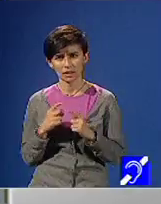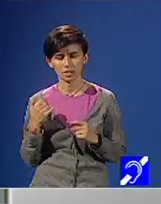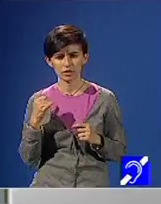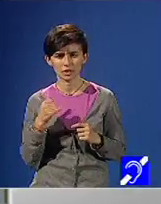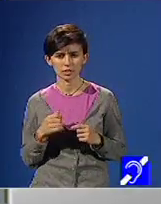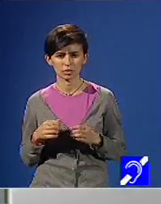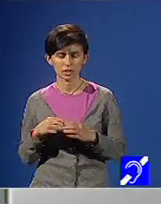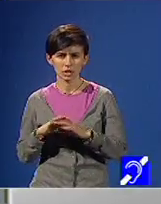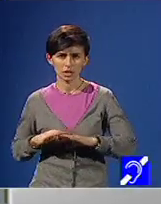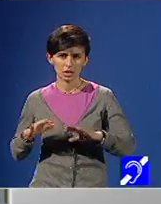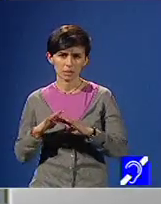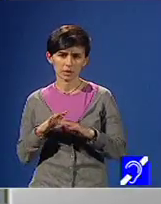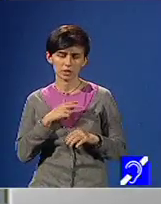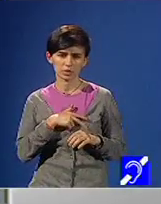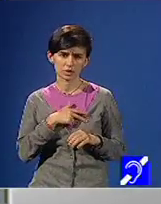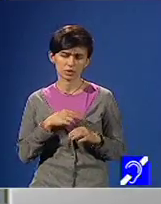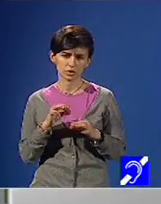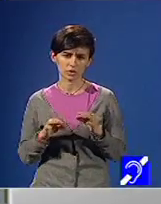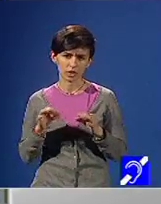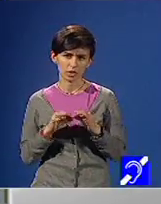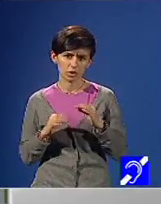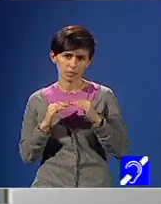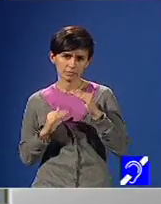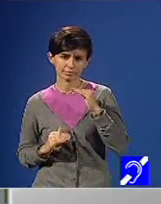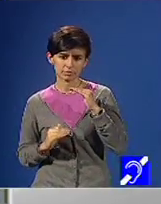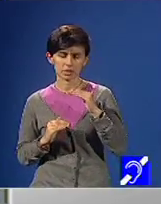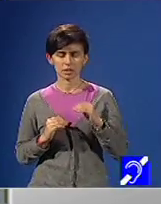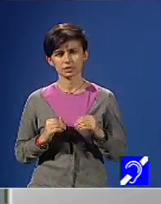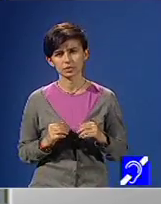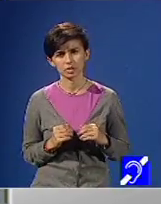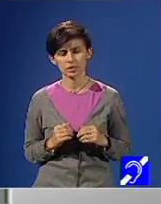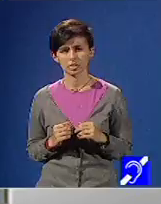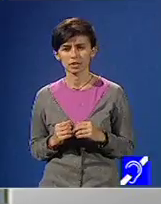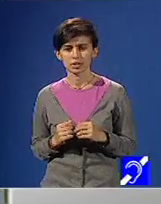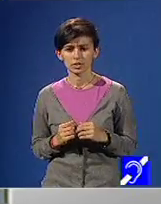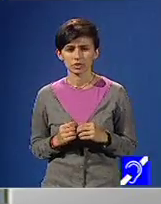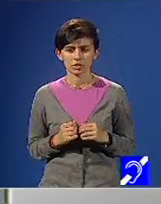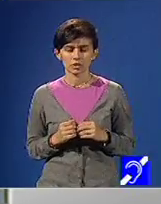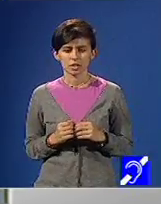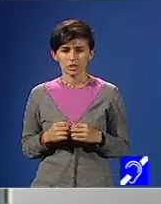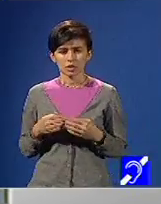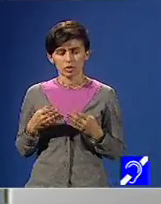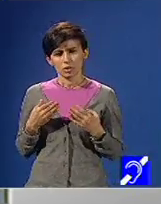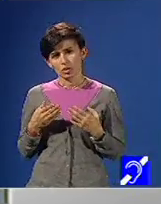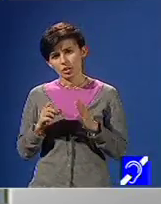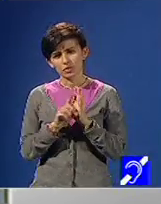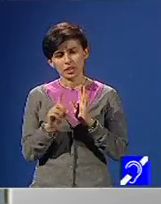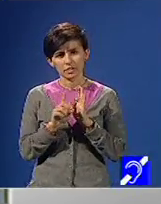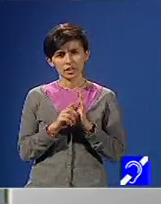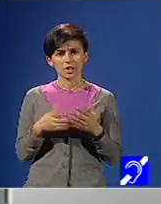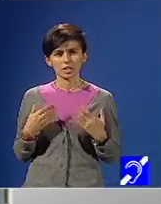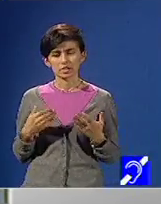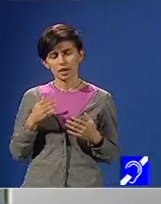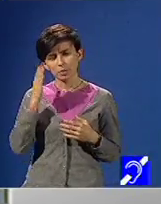mediu socioeconomic scăzut și, nu știu, o foarte slabă frecventare a școlii, poate